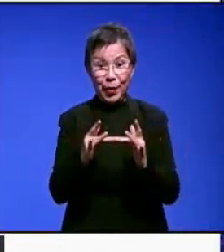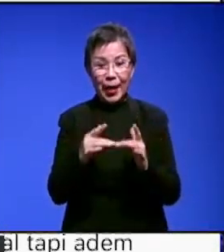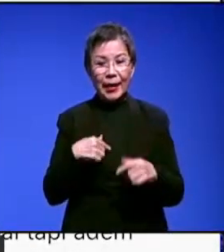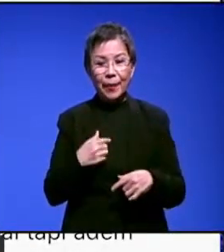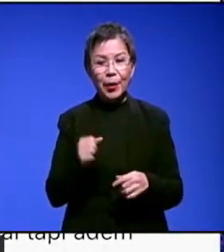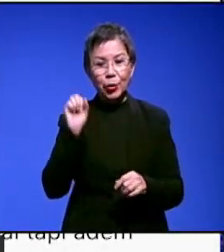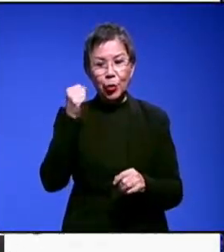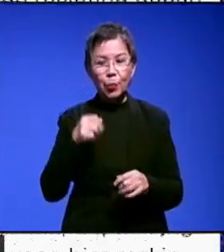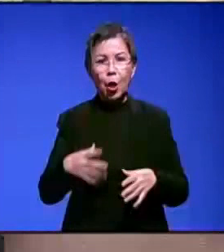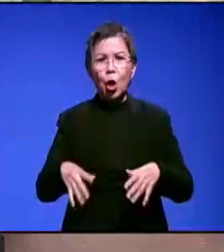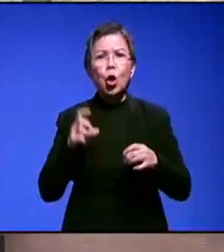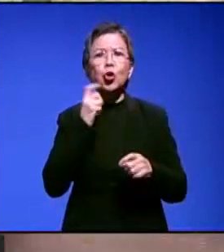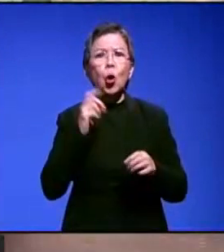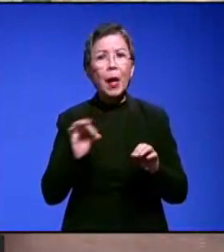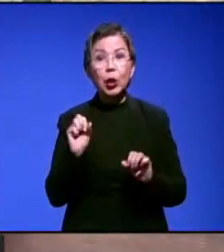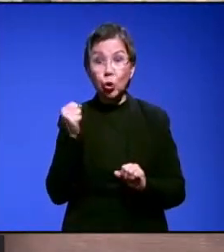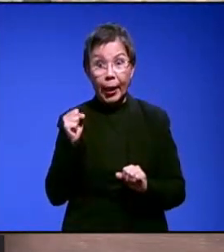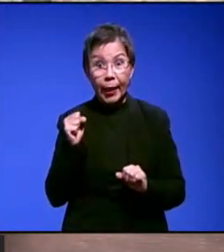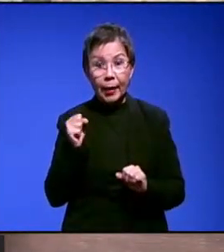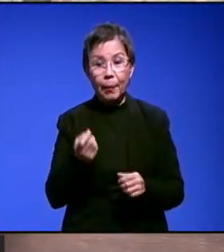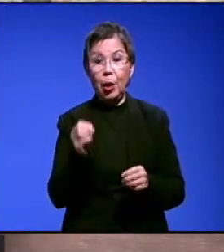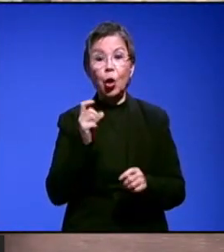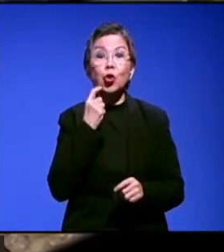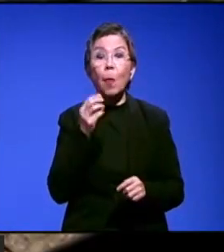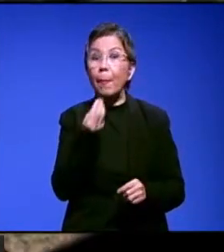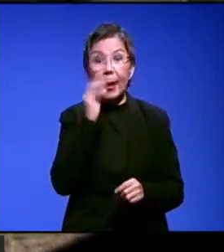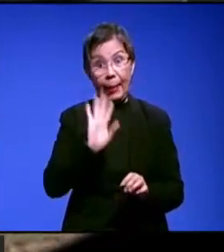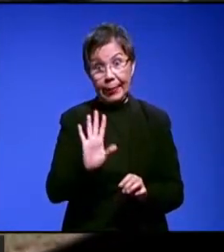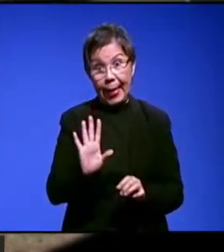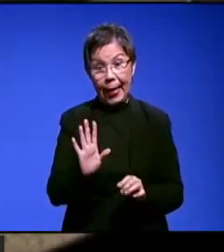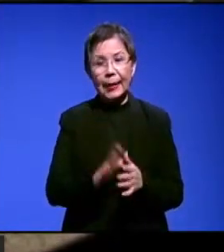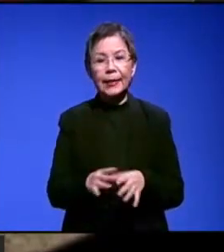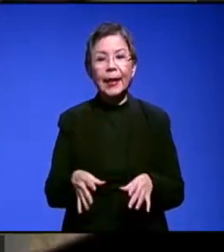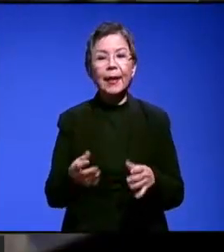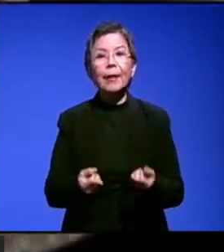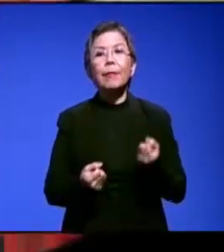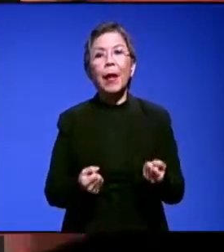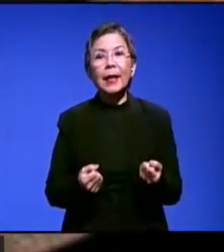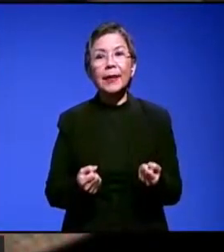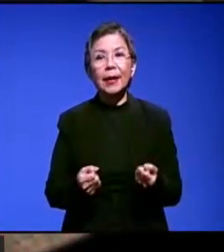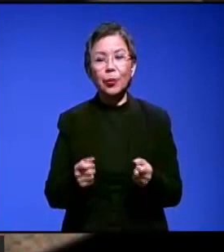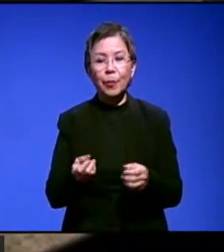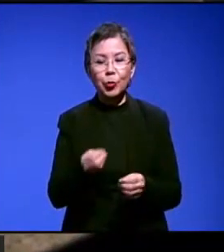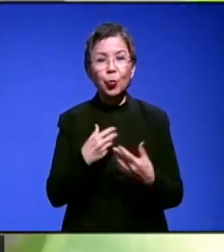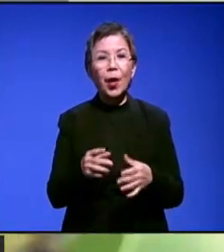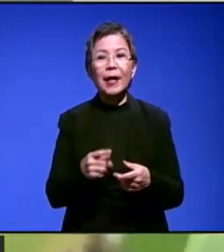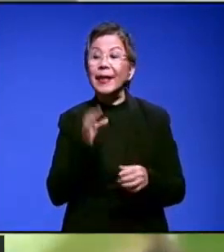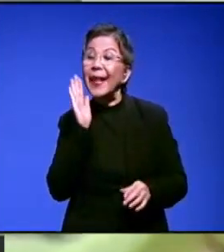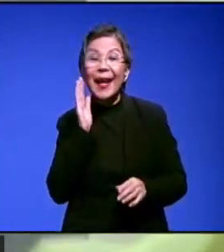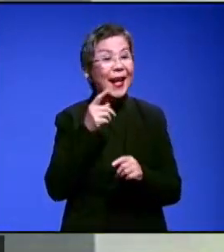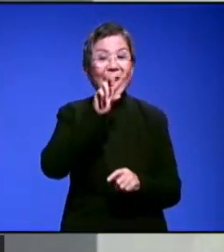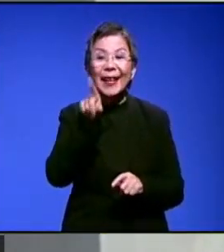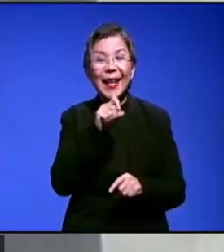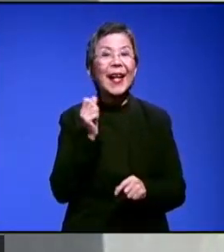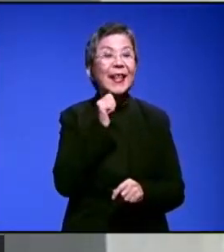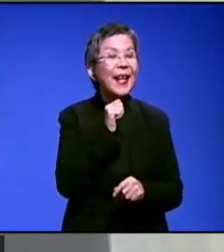agak sulit mencoba produk, terutama makanan. Sehingga banyak konsumen yang memilih berbelanja pada produk yang telah dicoba oleh orang